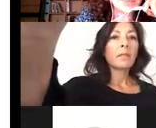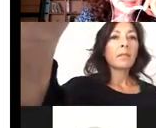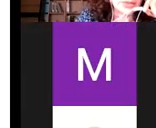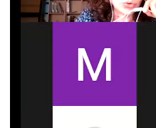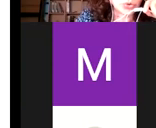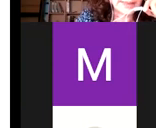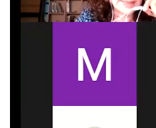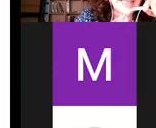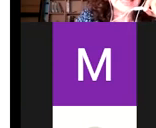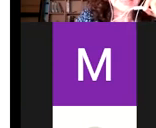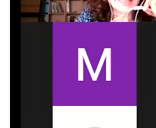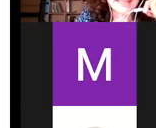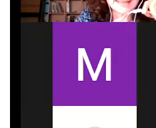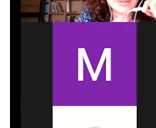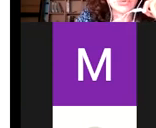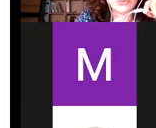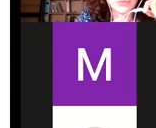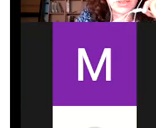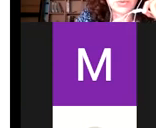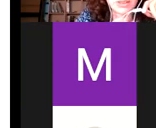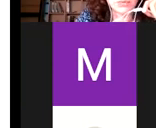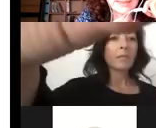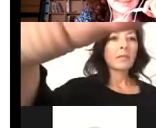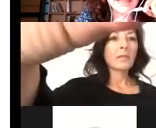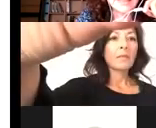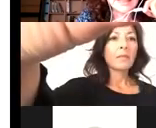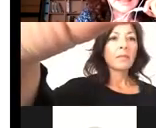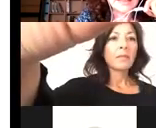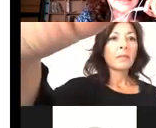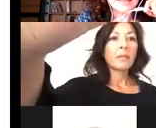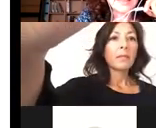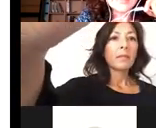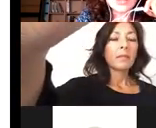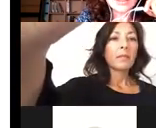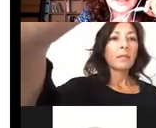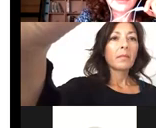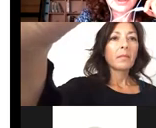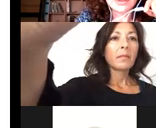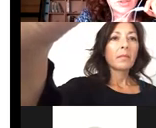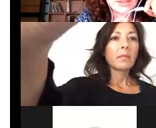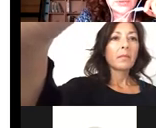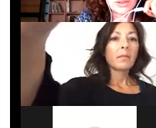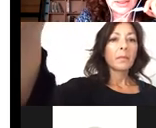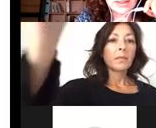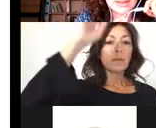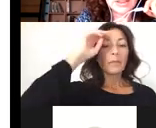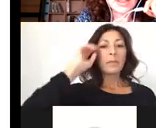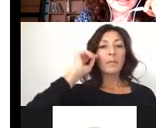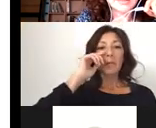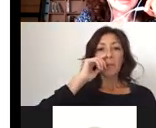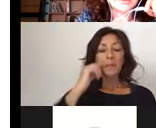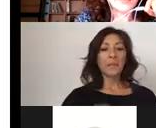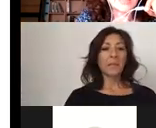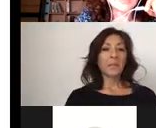percepita dai giovani anche nel garantire un'informazione di qualità. Eh il secondo interrogativo di di